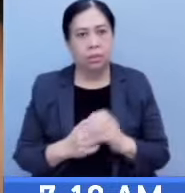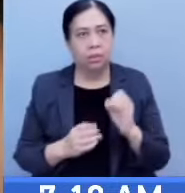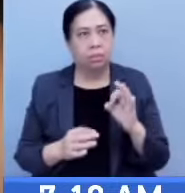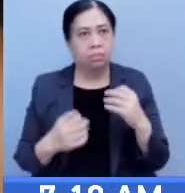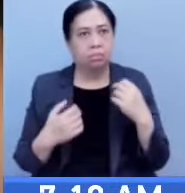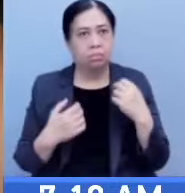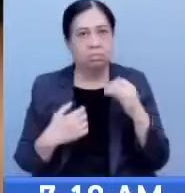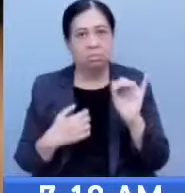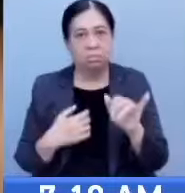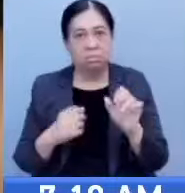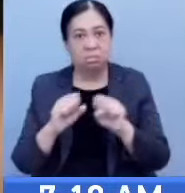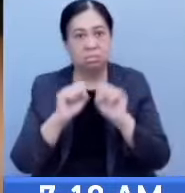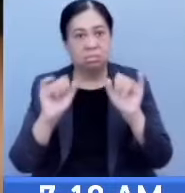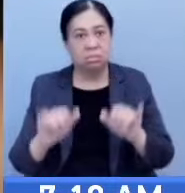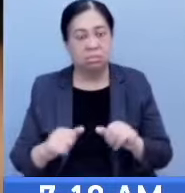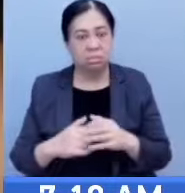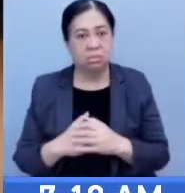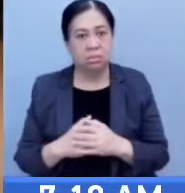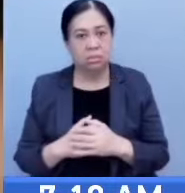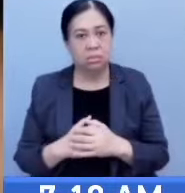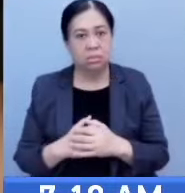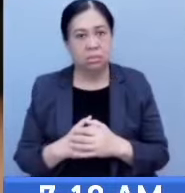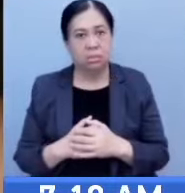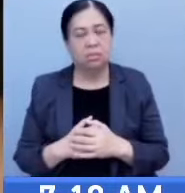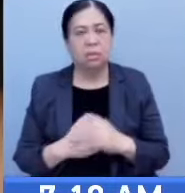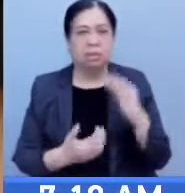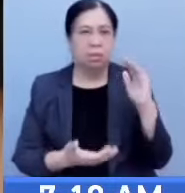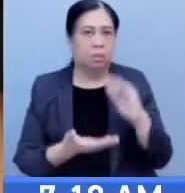sistema, mababawasan po yung kita ko.